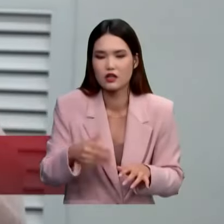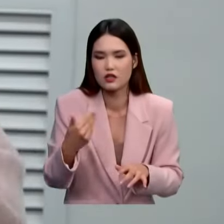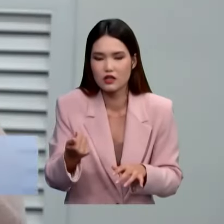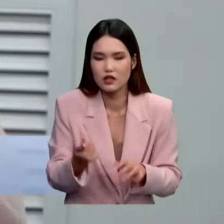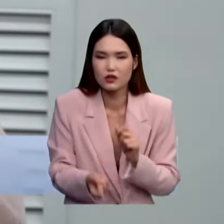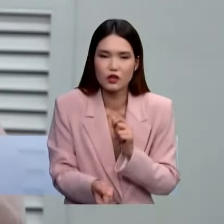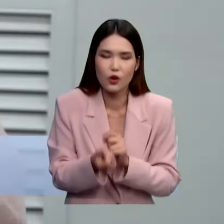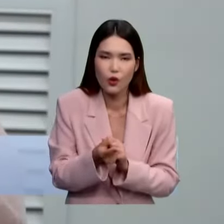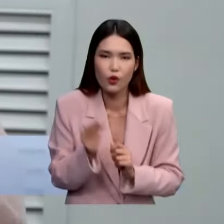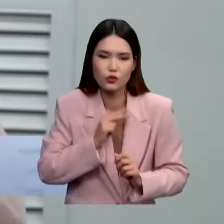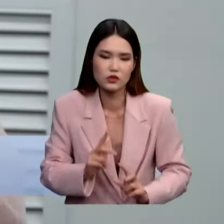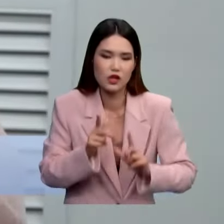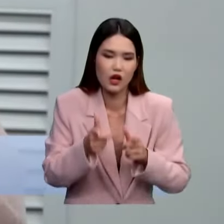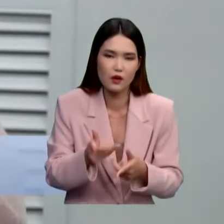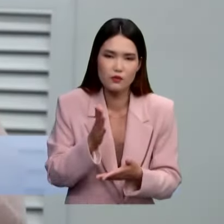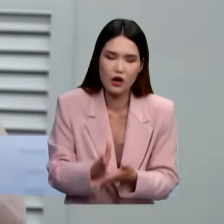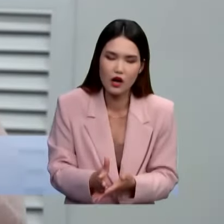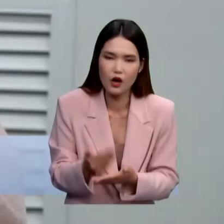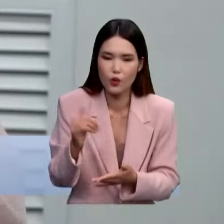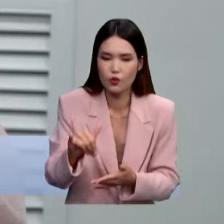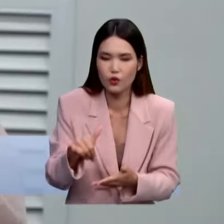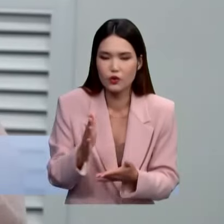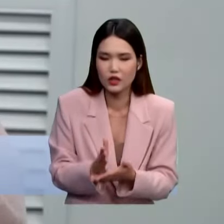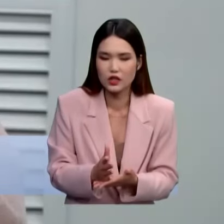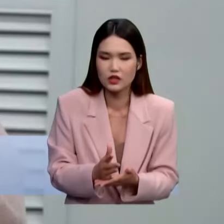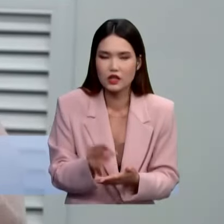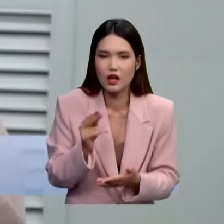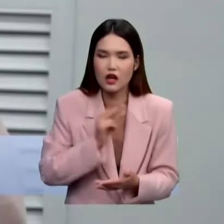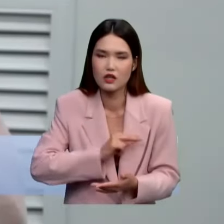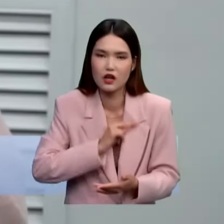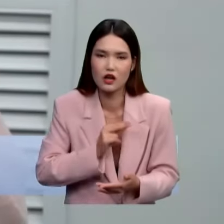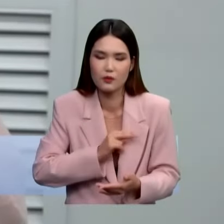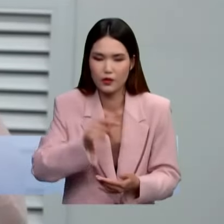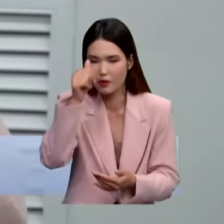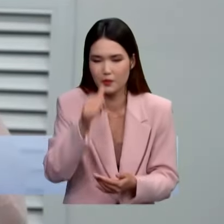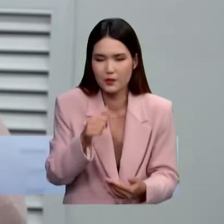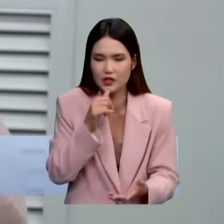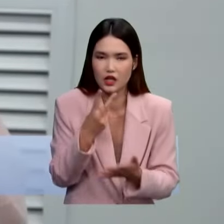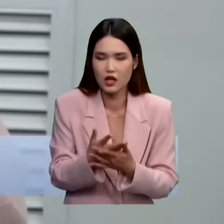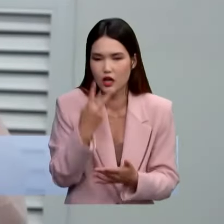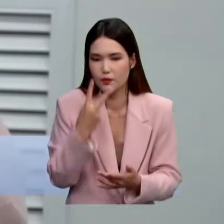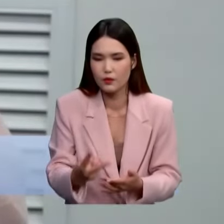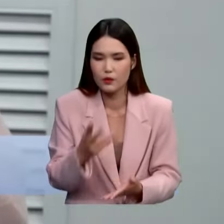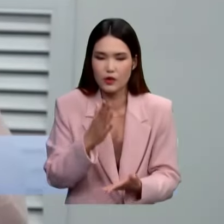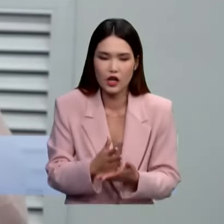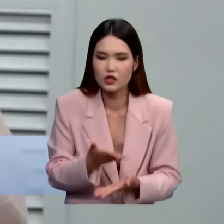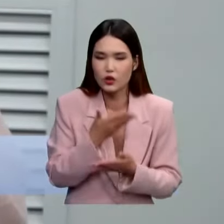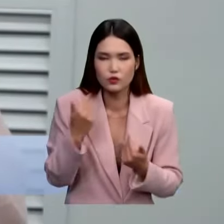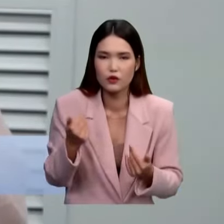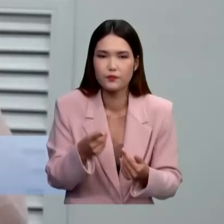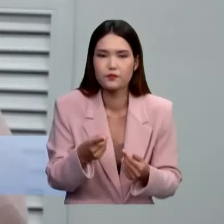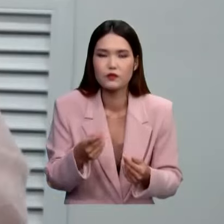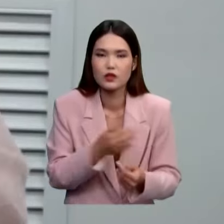он трудоустраивается, он может, допустим, отработать месяц, ему не понравится, он может уйти. И у нас нет рычагов для того,